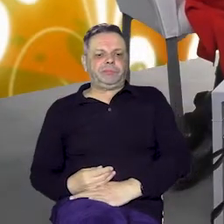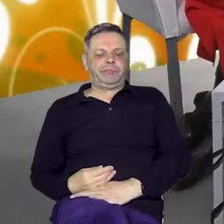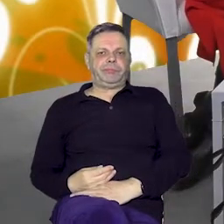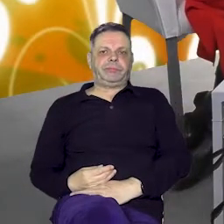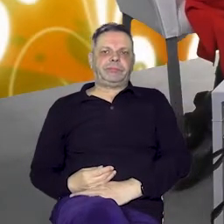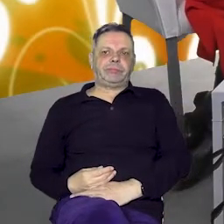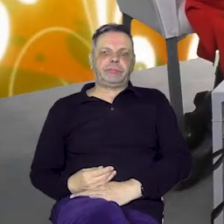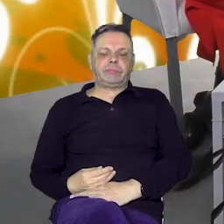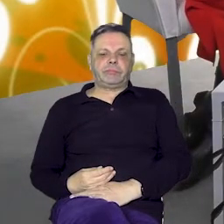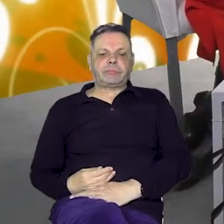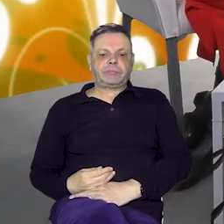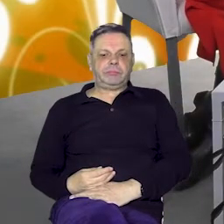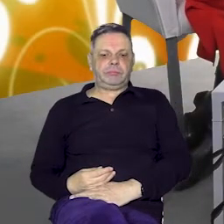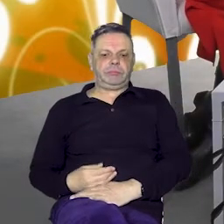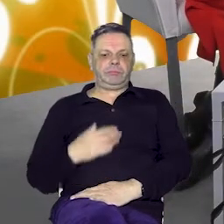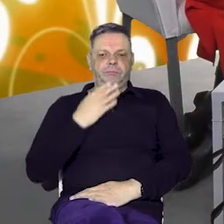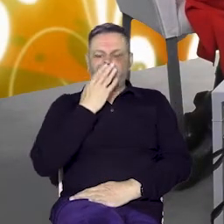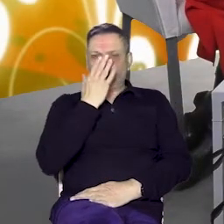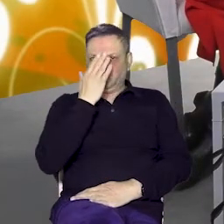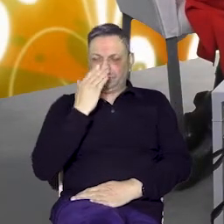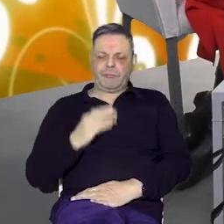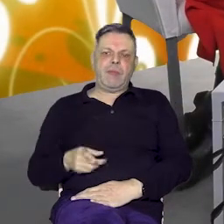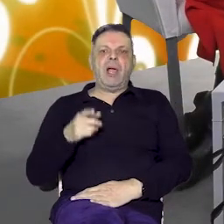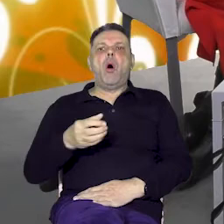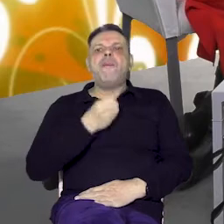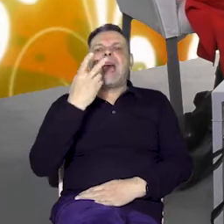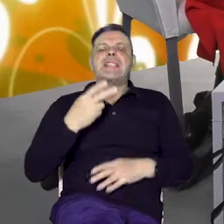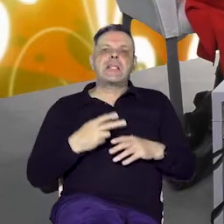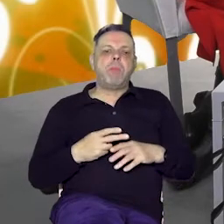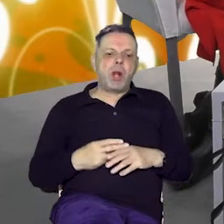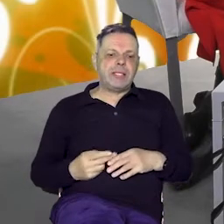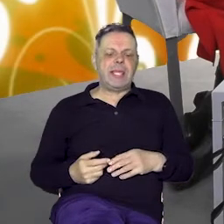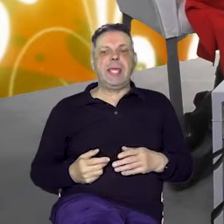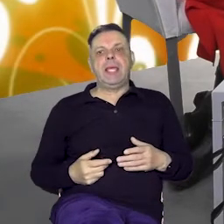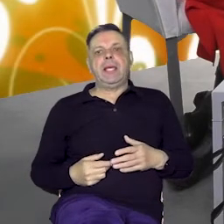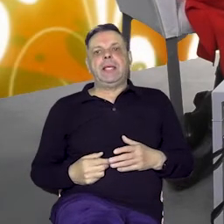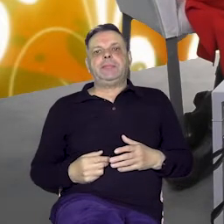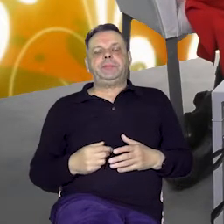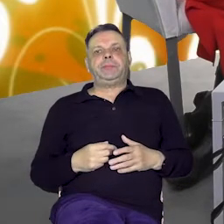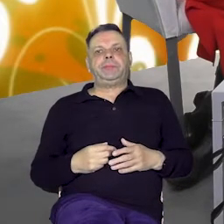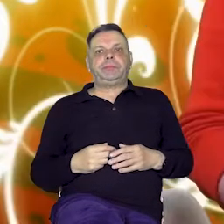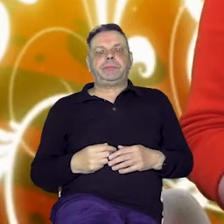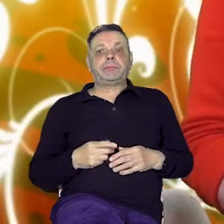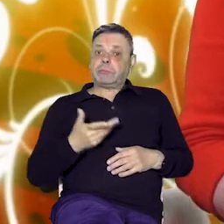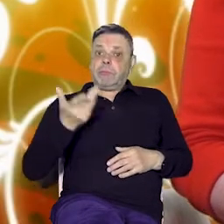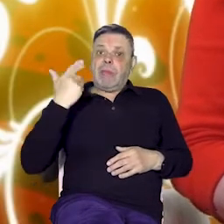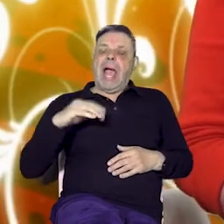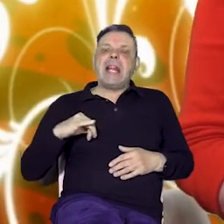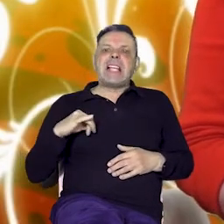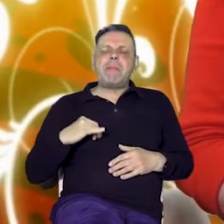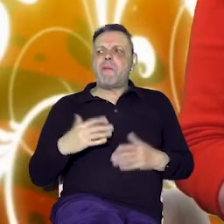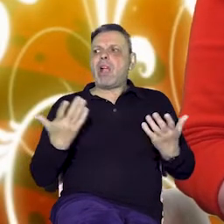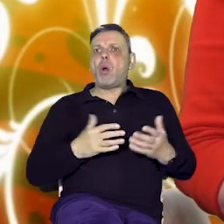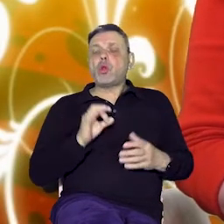lijepo rekli. Jako lijepo, taj izraz bolesti je bolestan jedan izraz, ali ono što je zanimljivo, kako to nitko